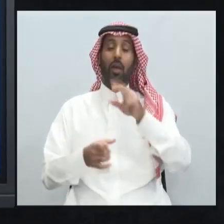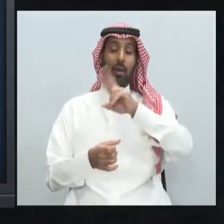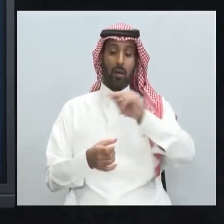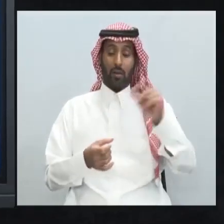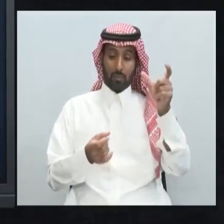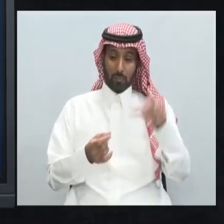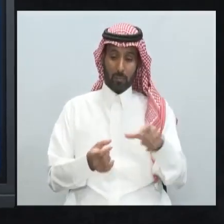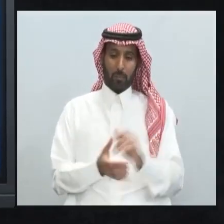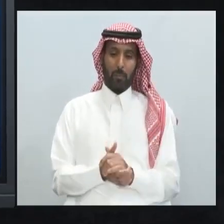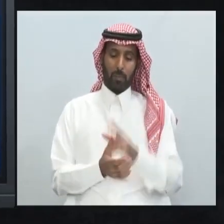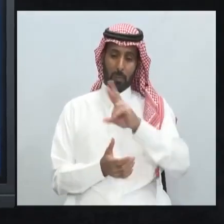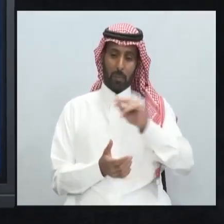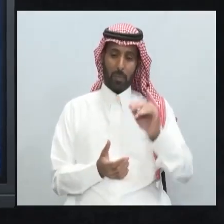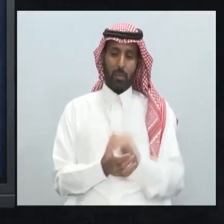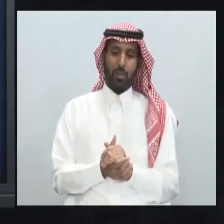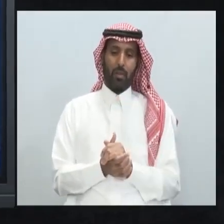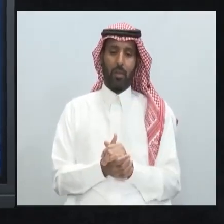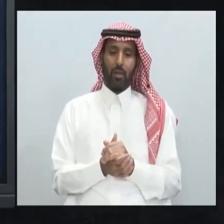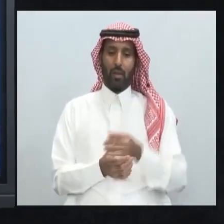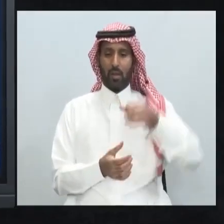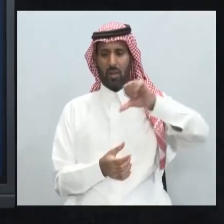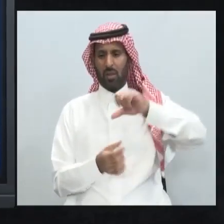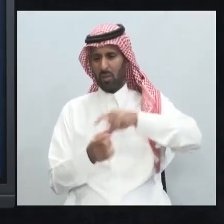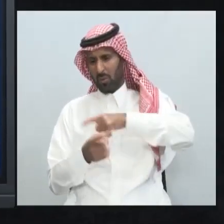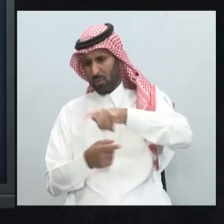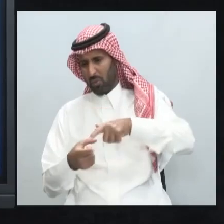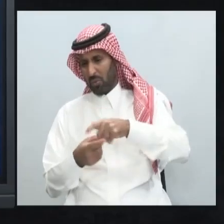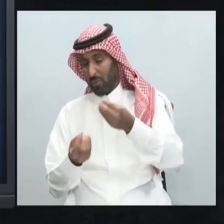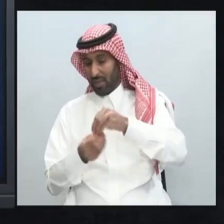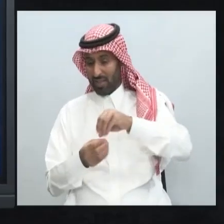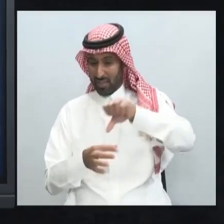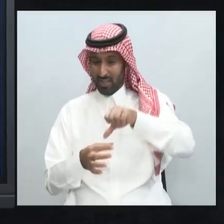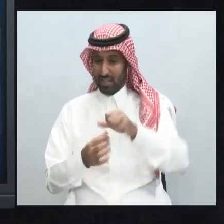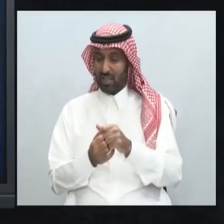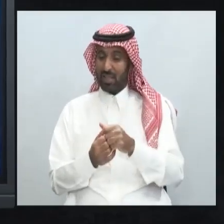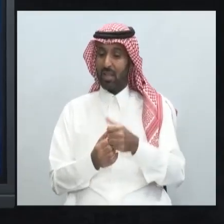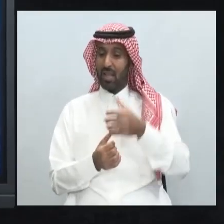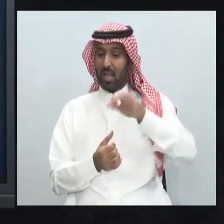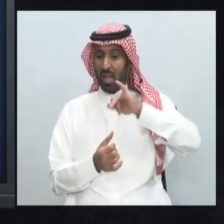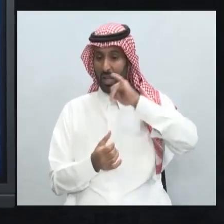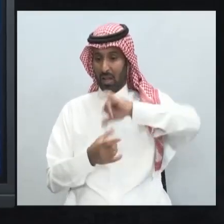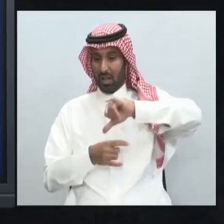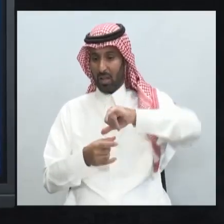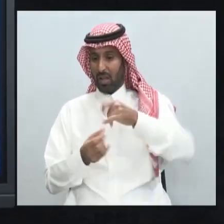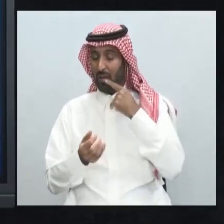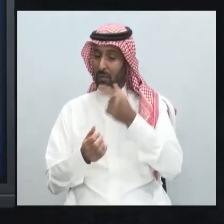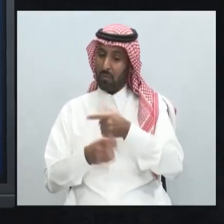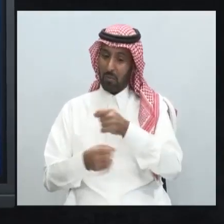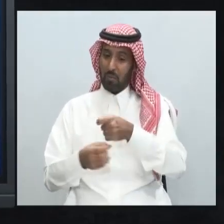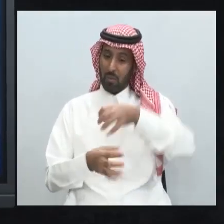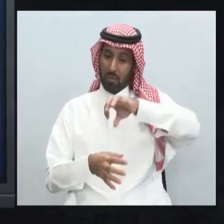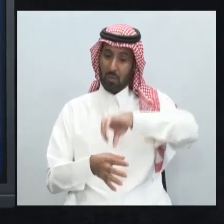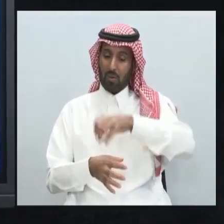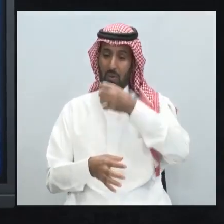المذيبات تذيب اشباهها الزيوت تختلط بالزيوت الكحول يختلط ب الماء لذلك